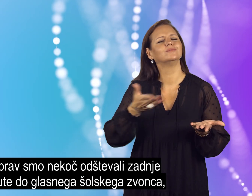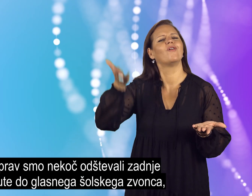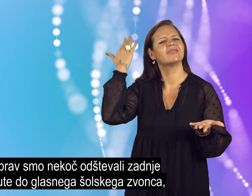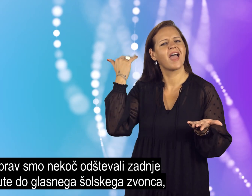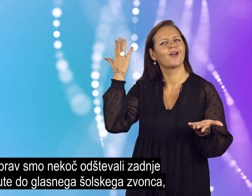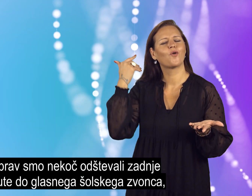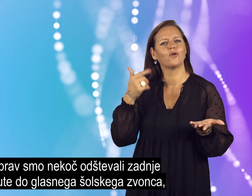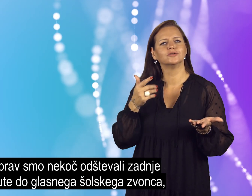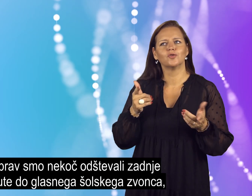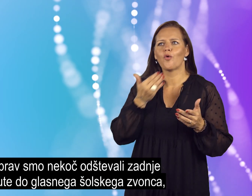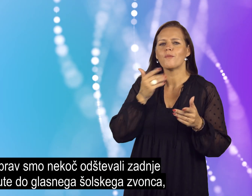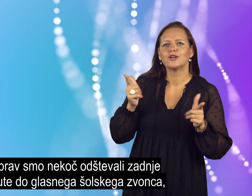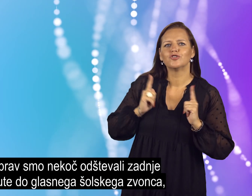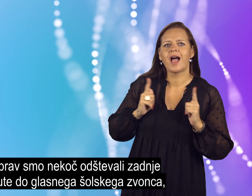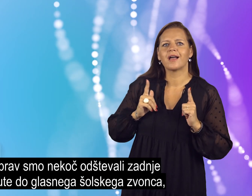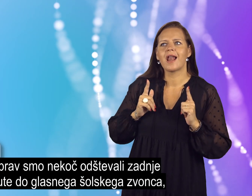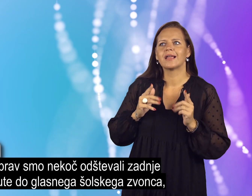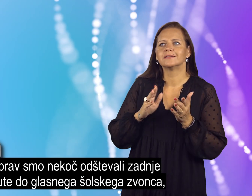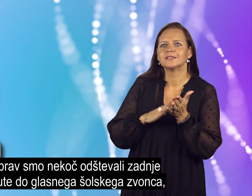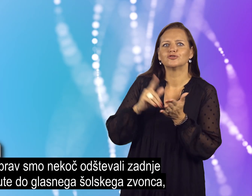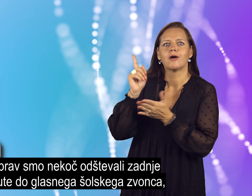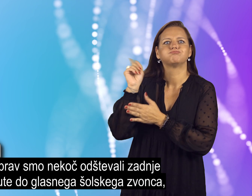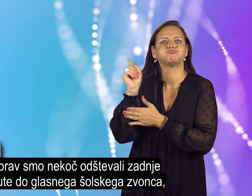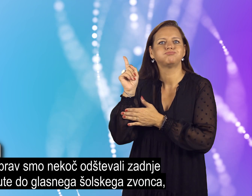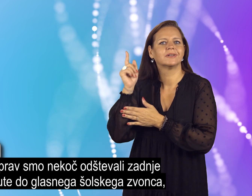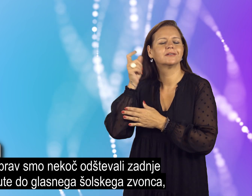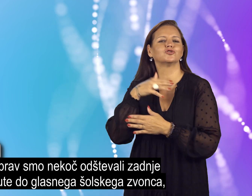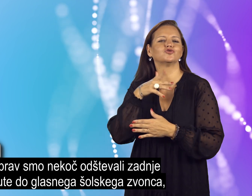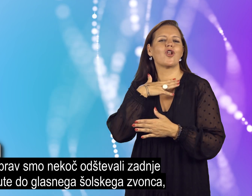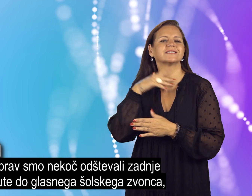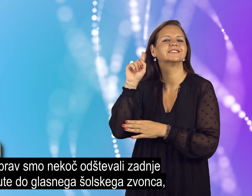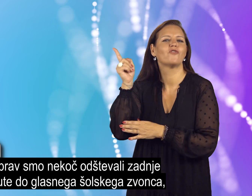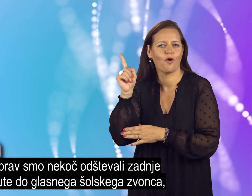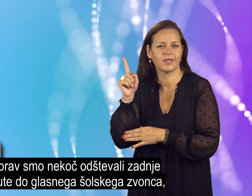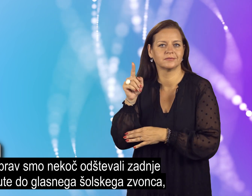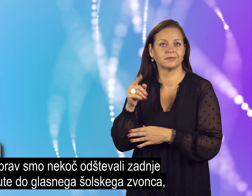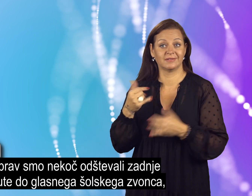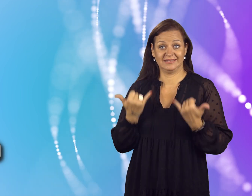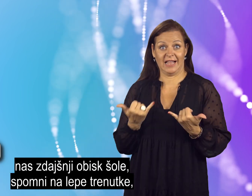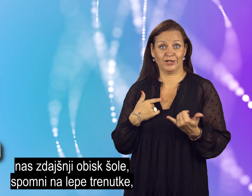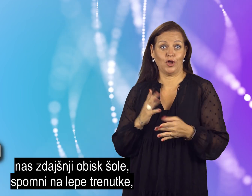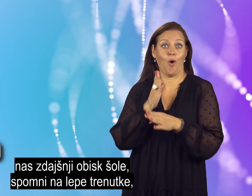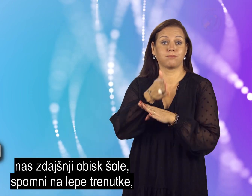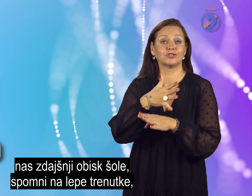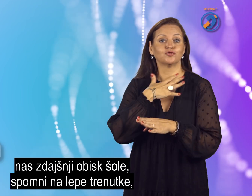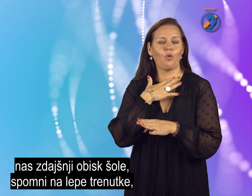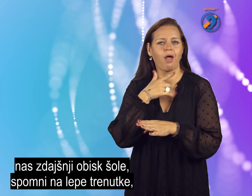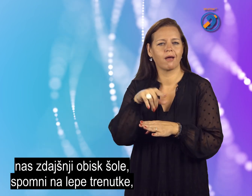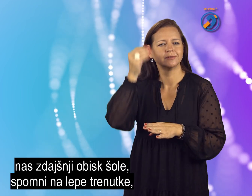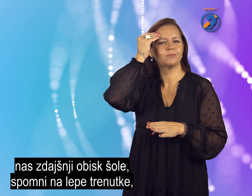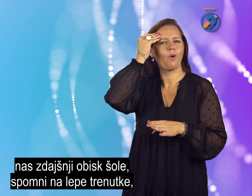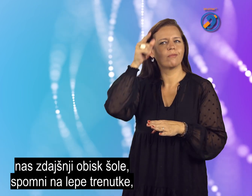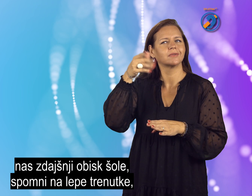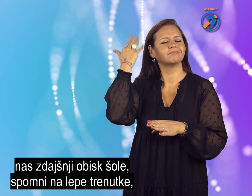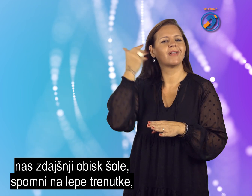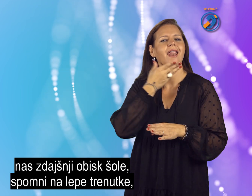Čeprav smo nekoč odštevali zadnje minute do glasnega šolskega zvonca, nas zdajšnji obisk